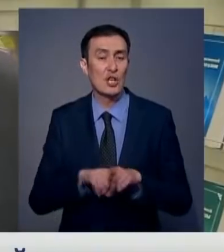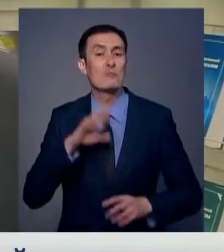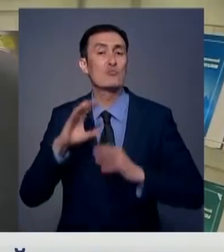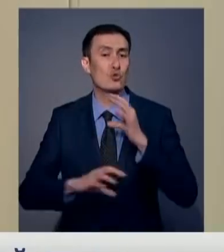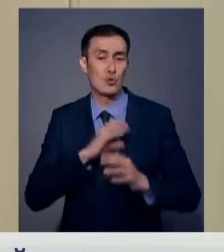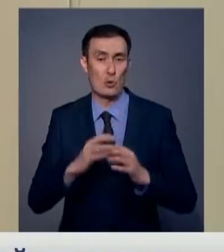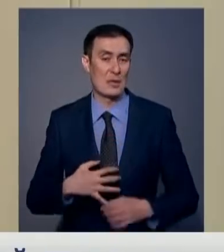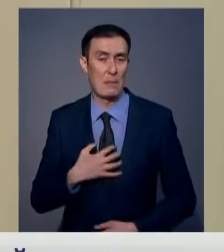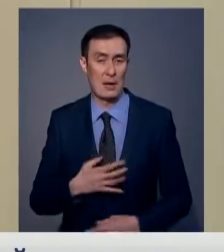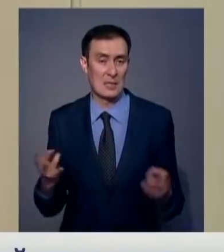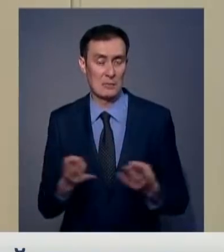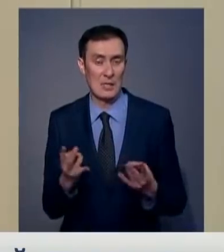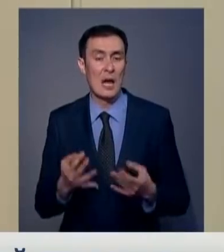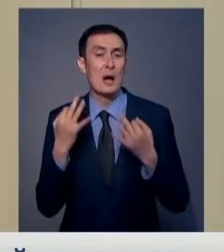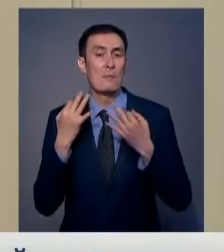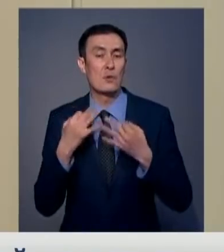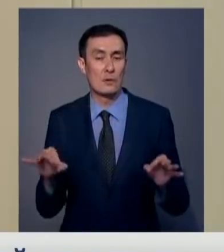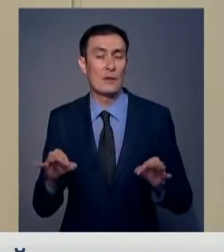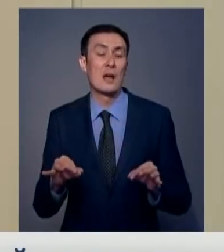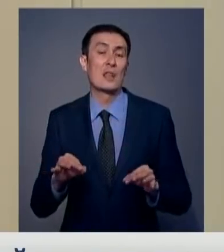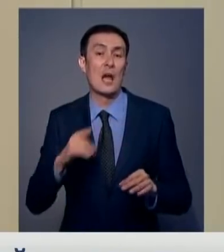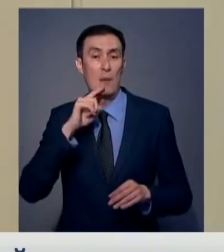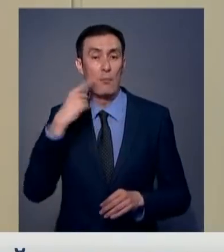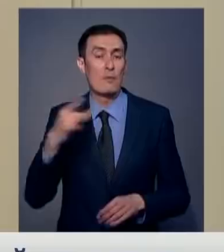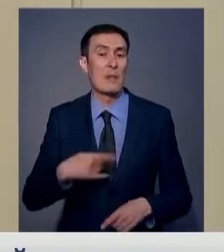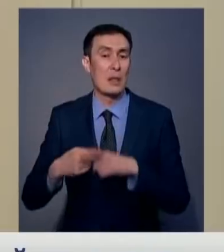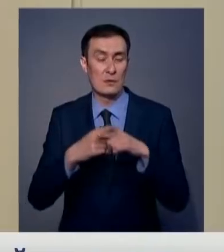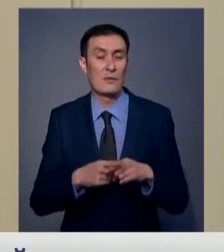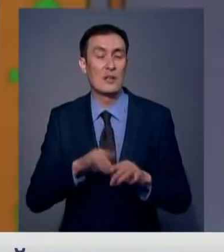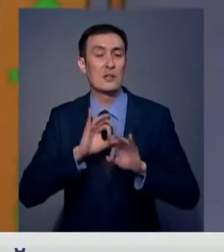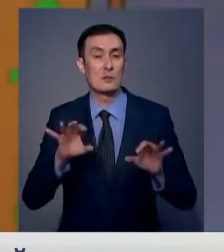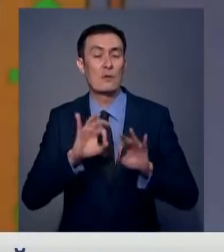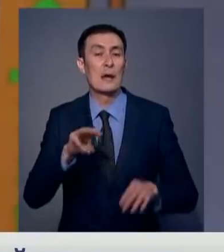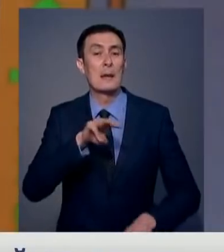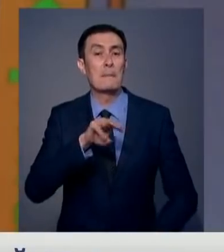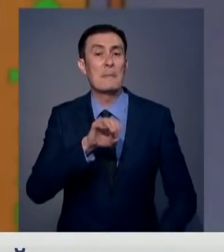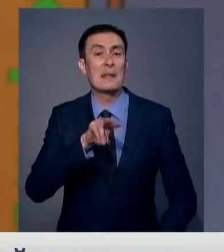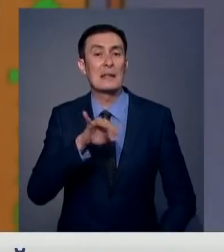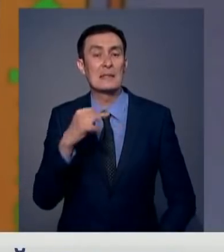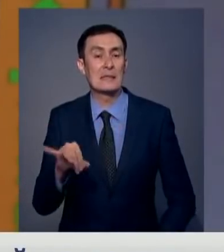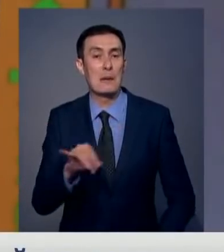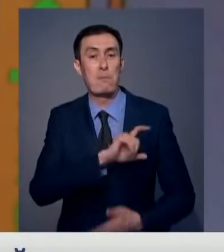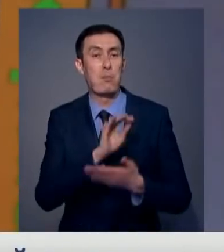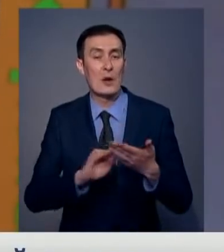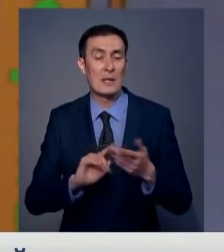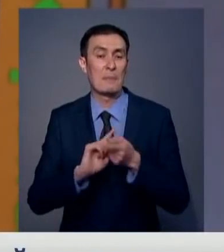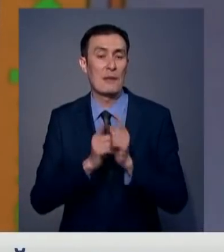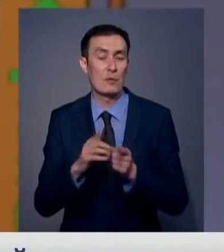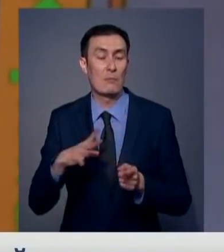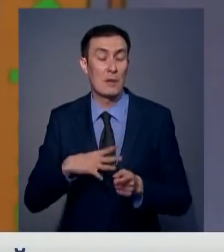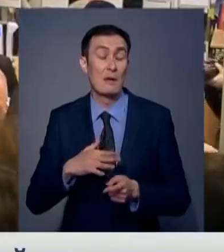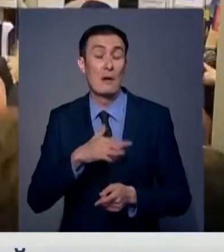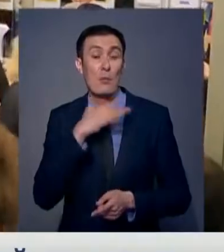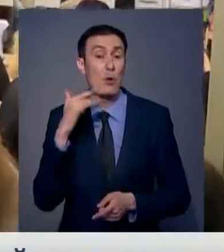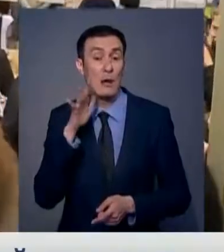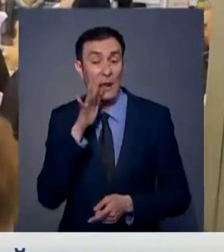международную необходимость. Степной простор на мове зазвучал с подачи Миколы Метлицкого, прославленного белорусского поэта. Работа над переводом шла не один